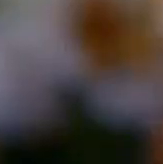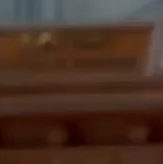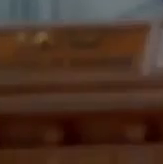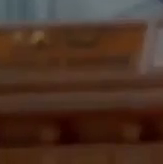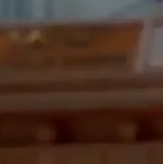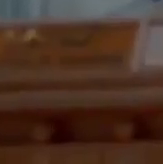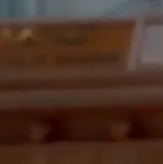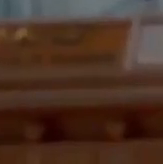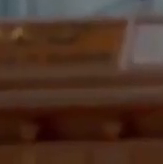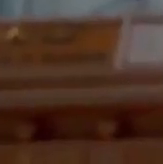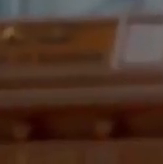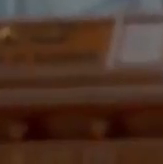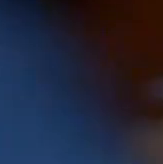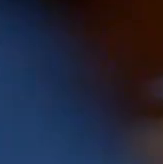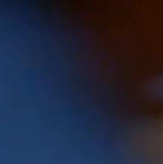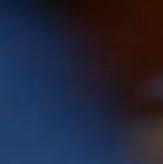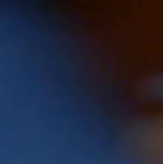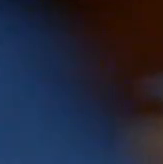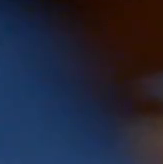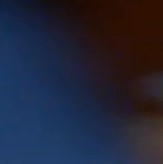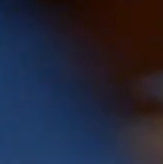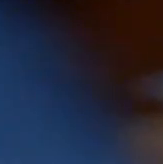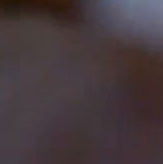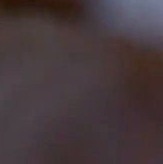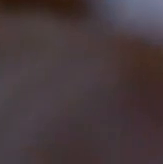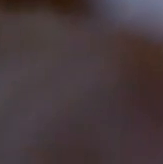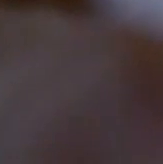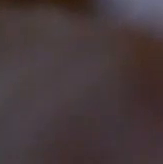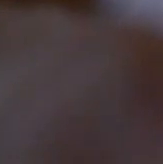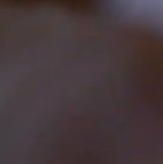عملنا العربي المشترك.